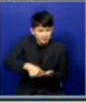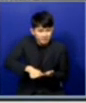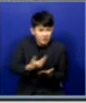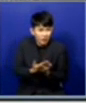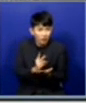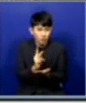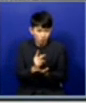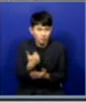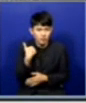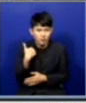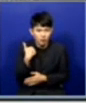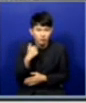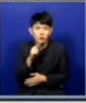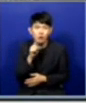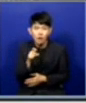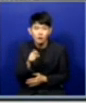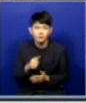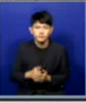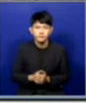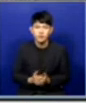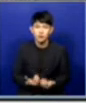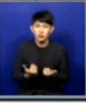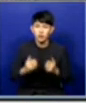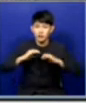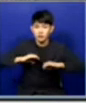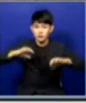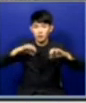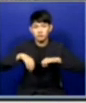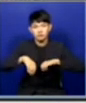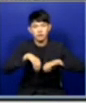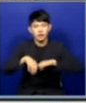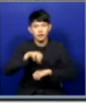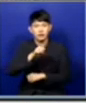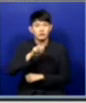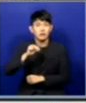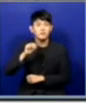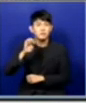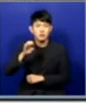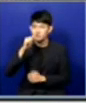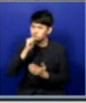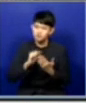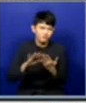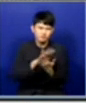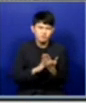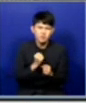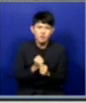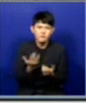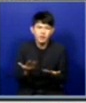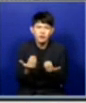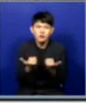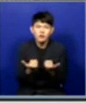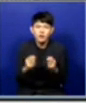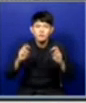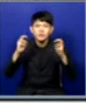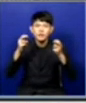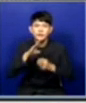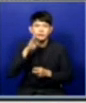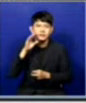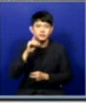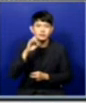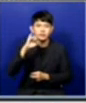าอย่างนั้นแล้วทีนี้รัฐบาลมีการจัดการกับ SME ทั้งประเทศอย่างไรในเรื่องของดิจิต